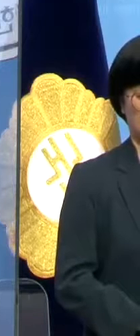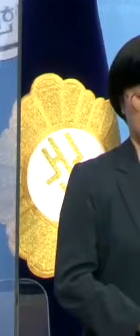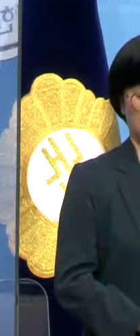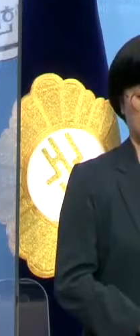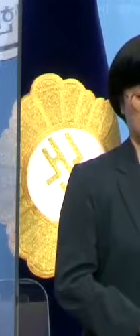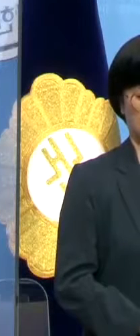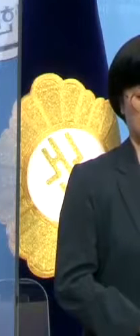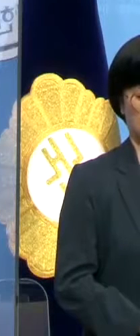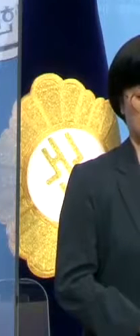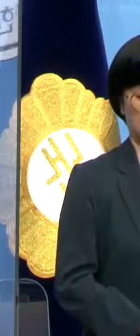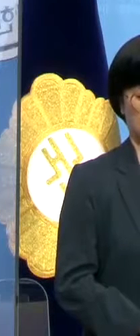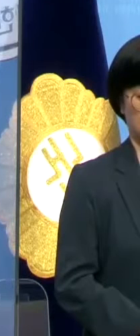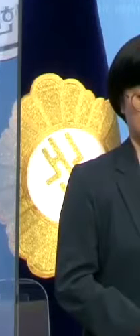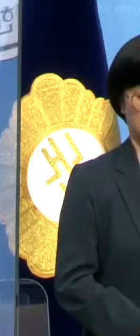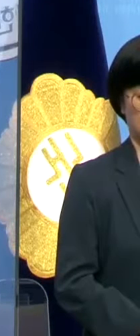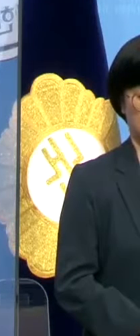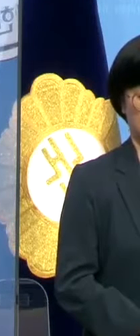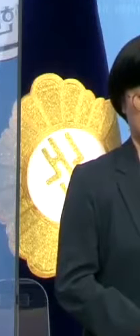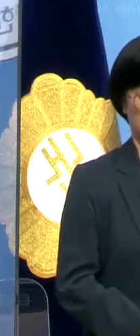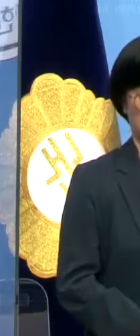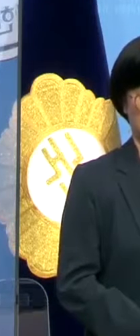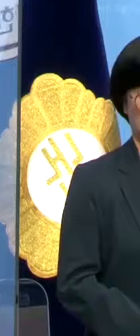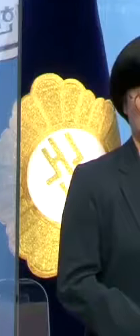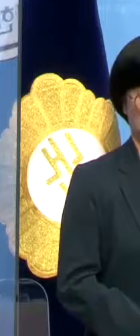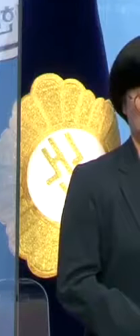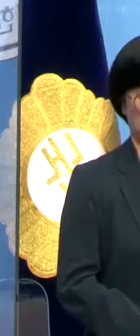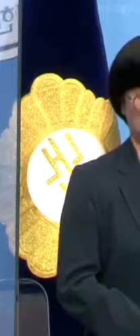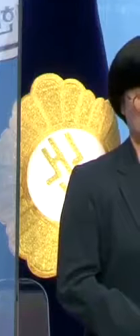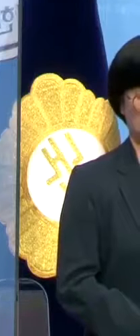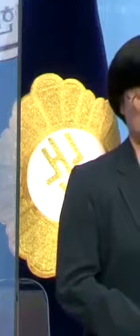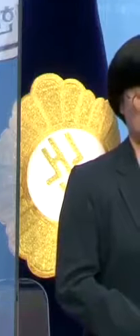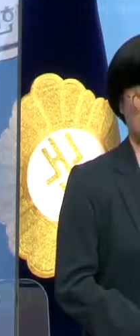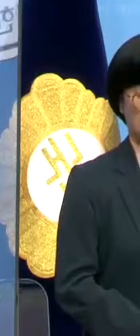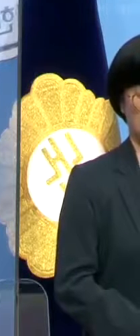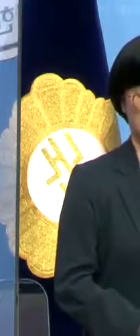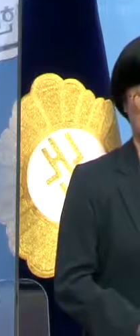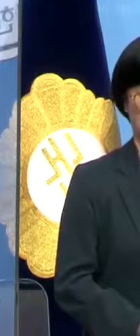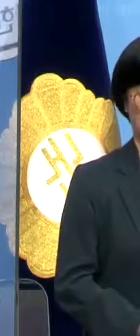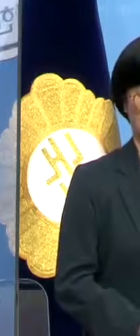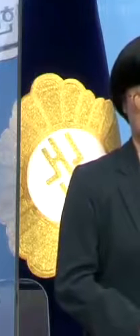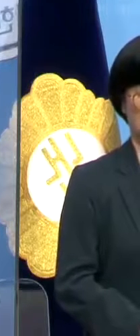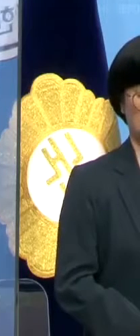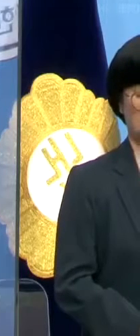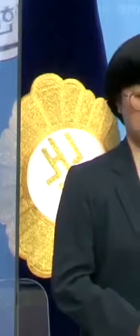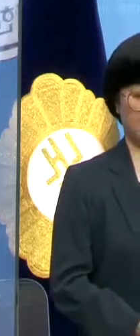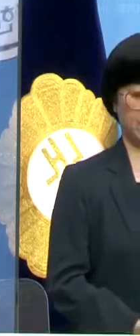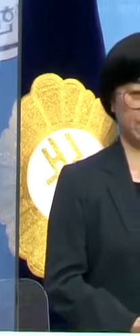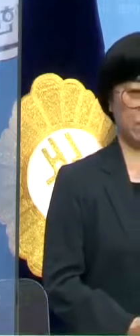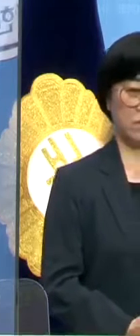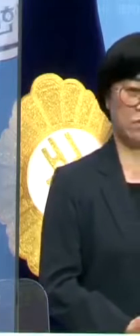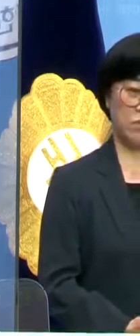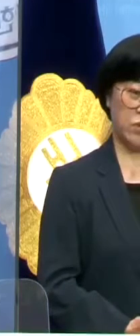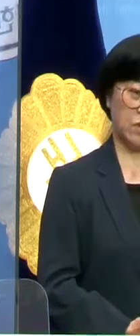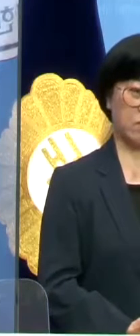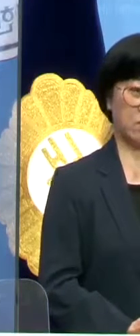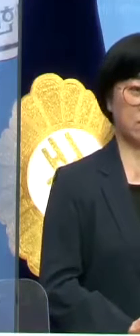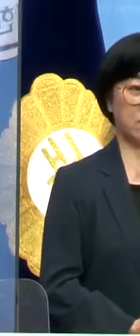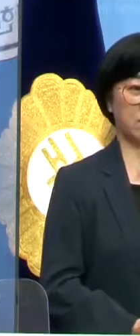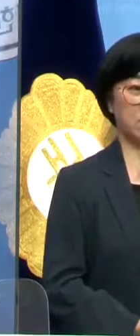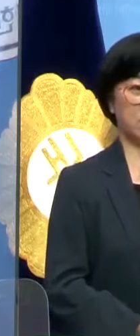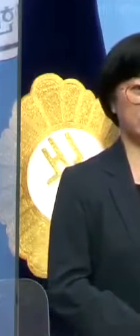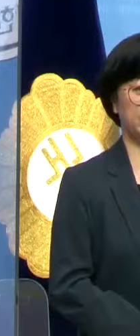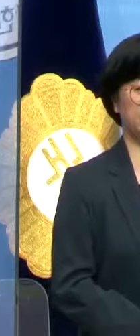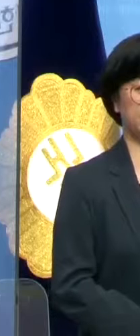앞서 데코레이터 하는 어 하 헉 현대사 펜 유노